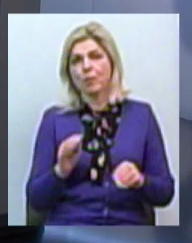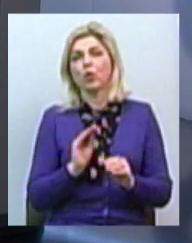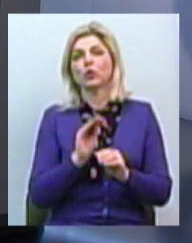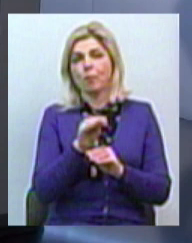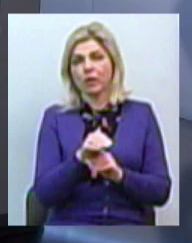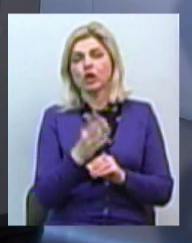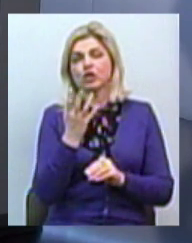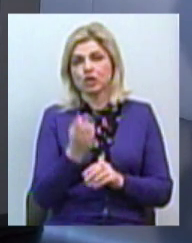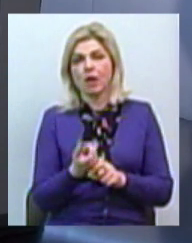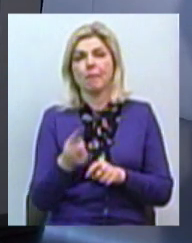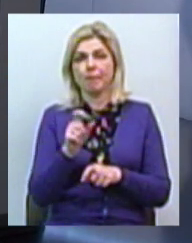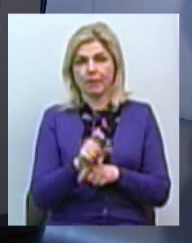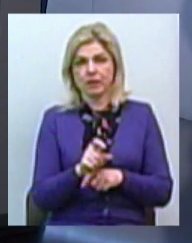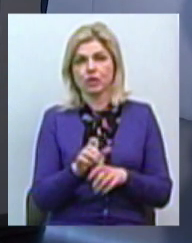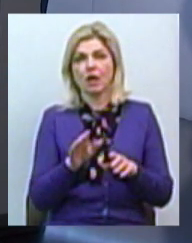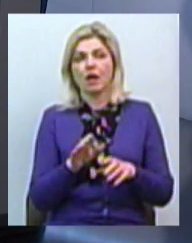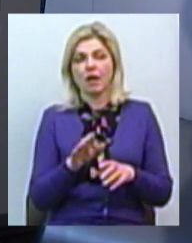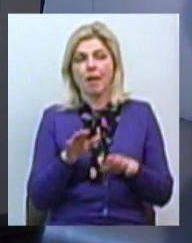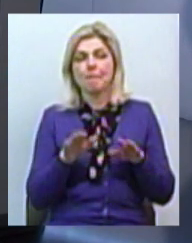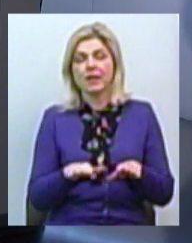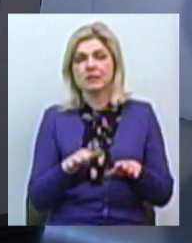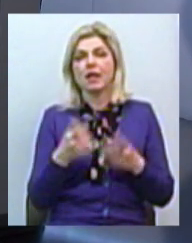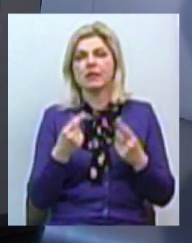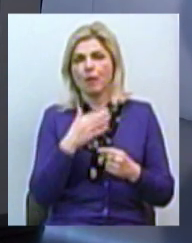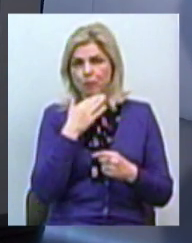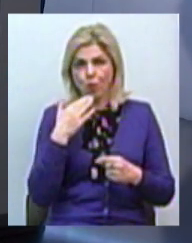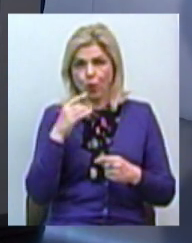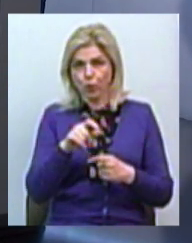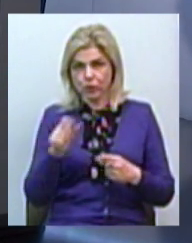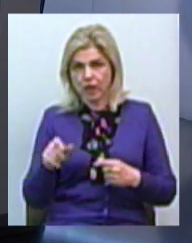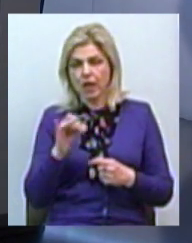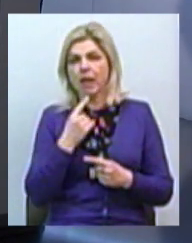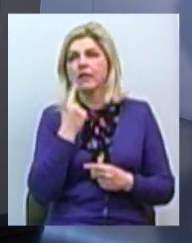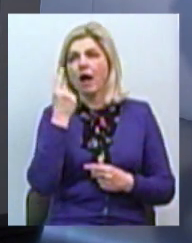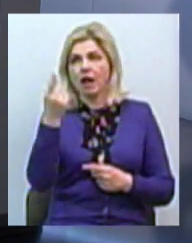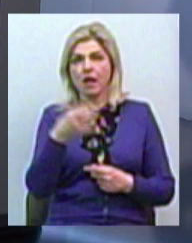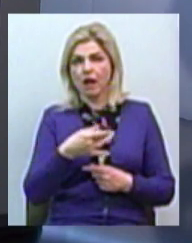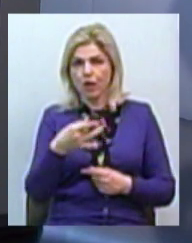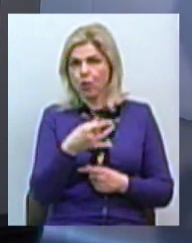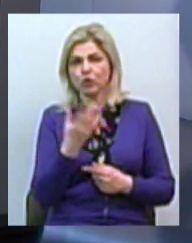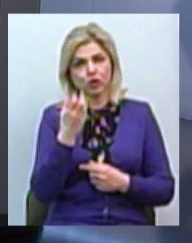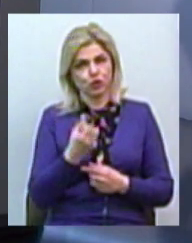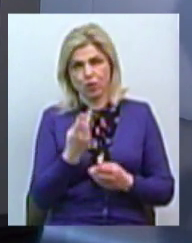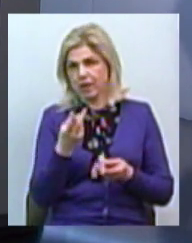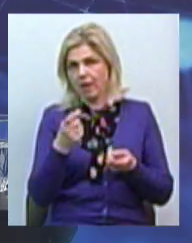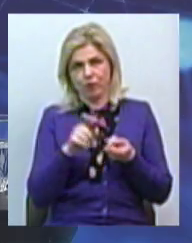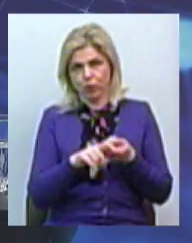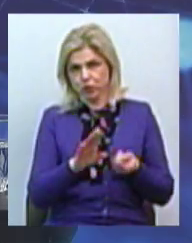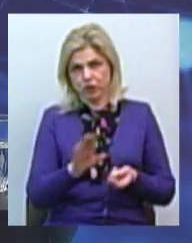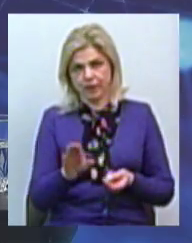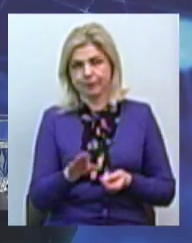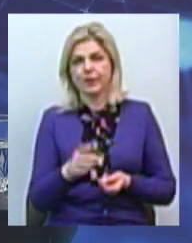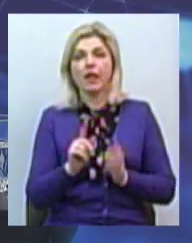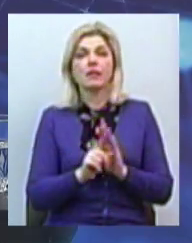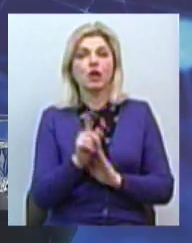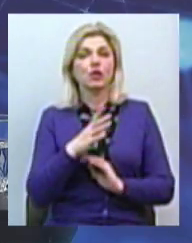більше місць скупчення громадян, але у нас віддалені райони ще не підключені. Ну, спочатку було 50 камер,